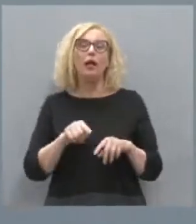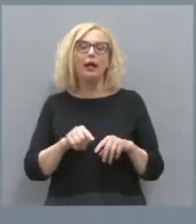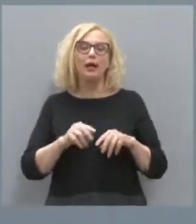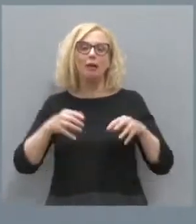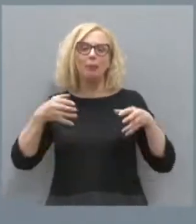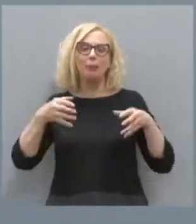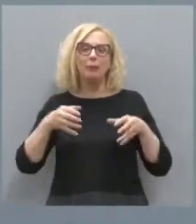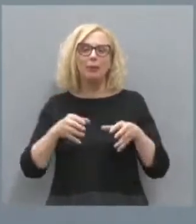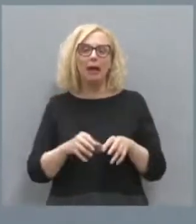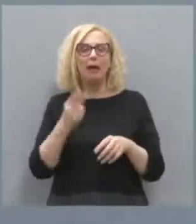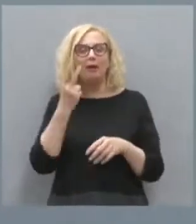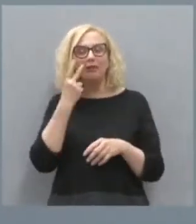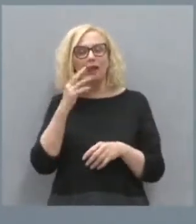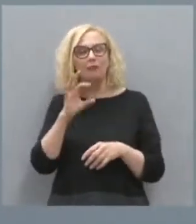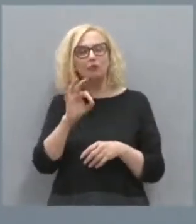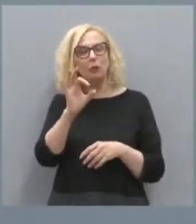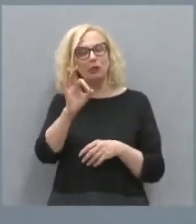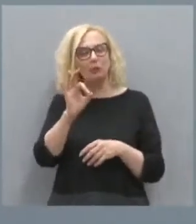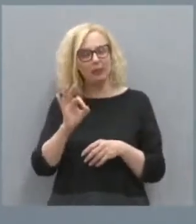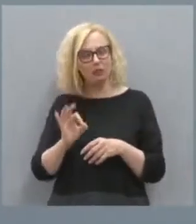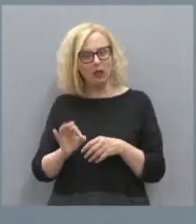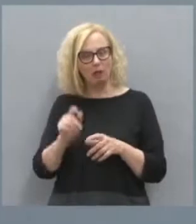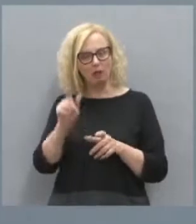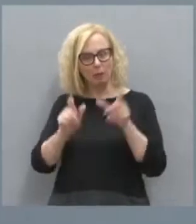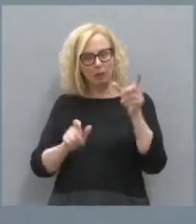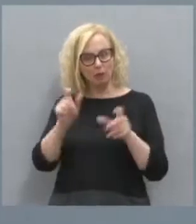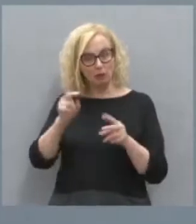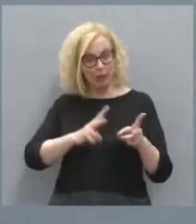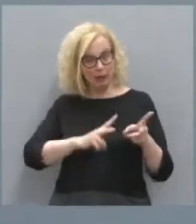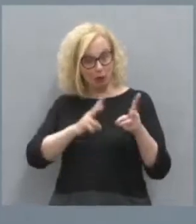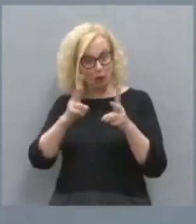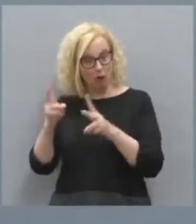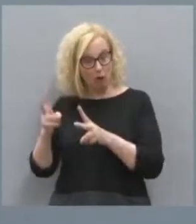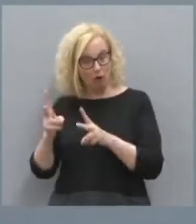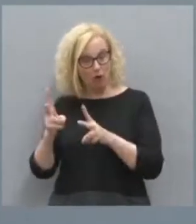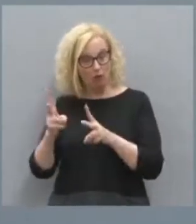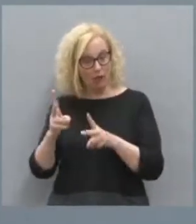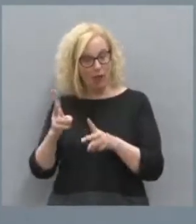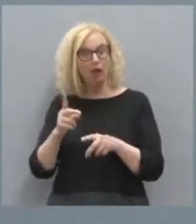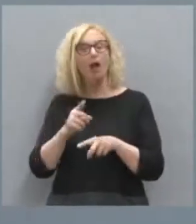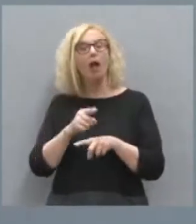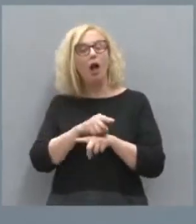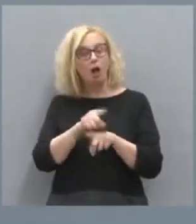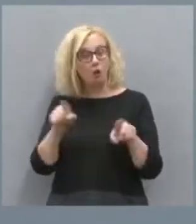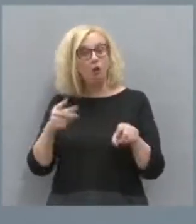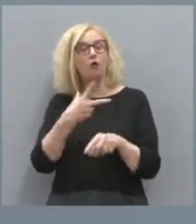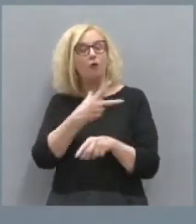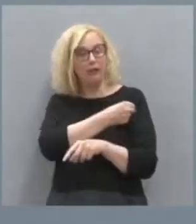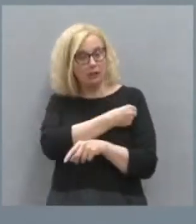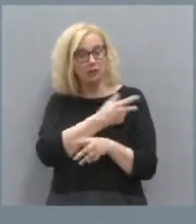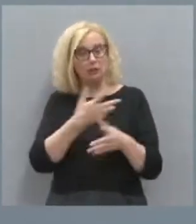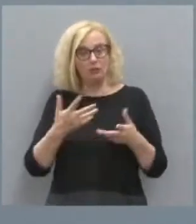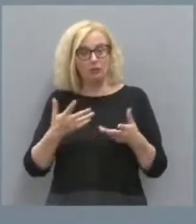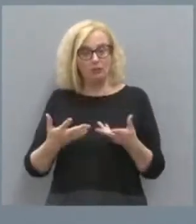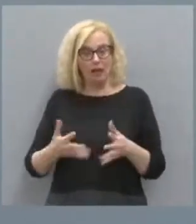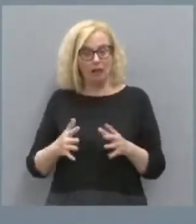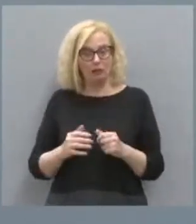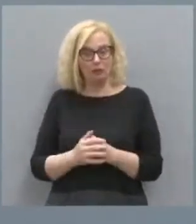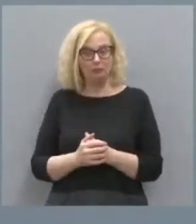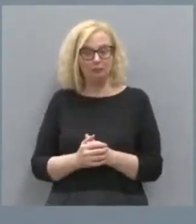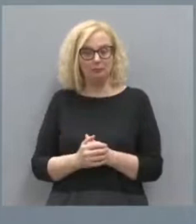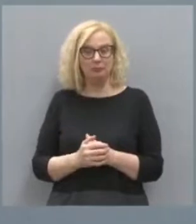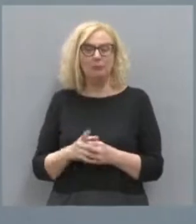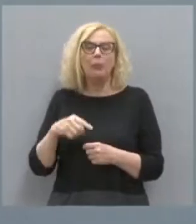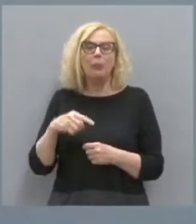che un 50 per cento dei soggetti che sono ricoverati sono comunque soggetti che sono stati vaccinati poi vaccino